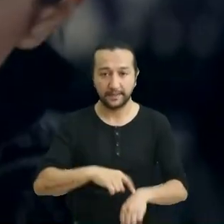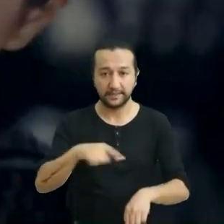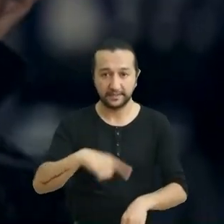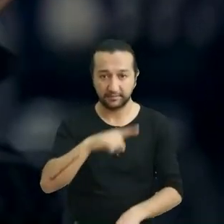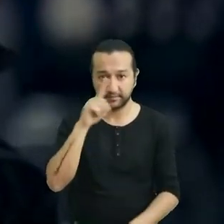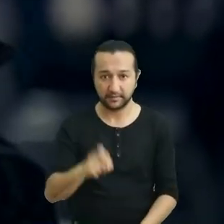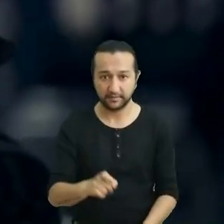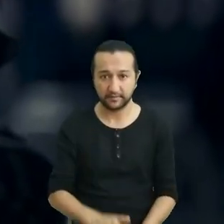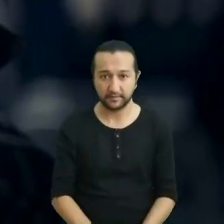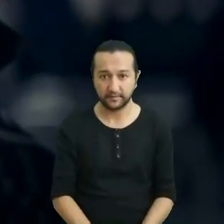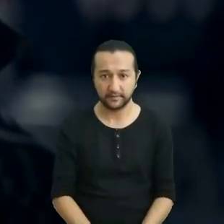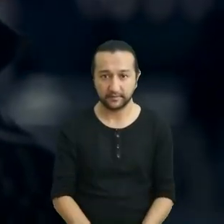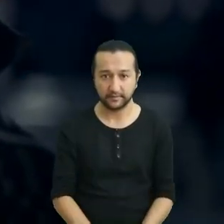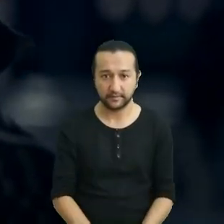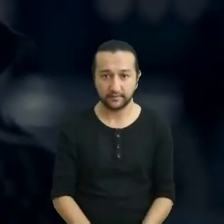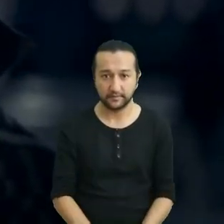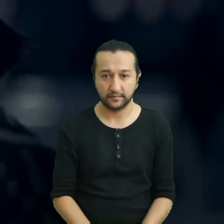Zaman mı?